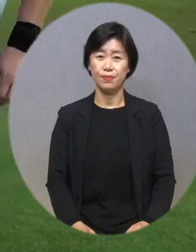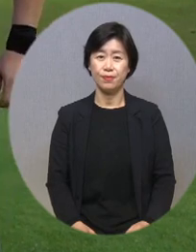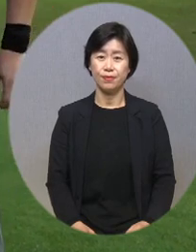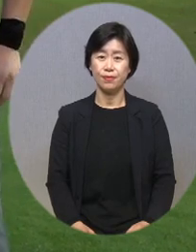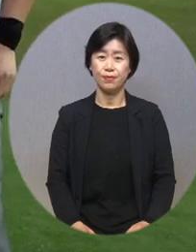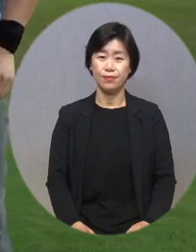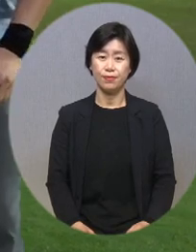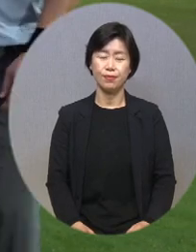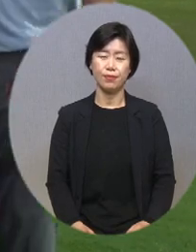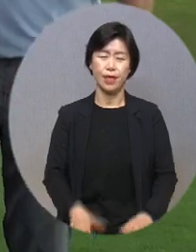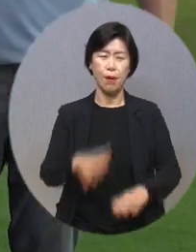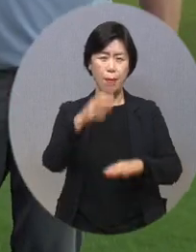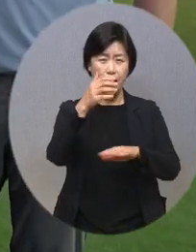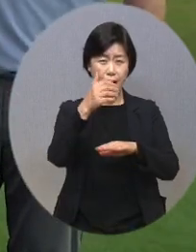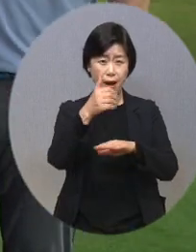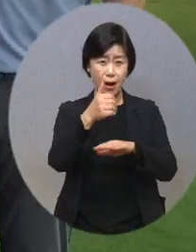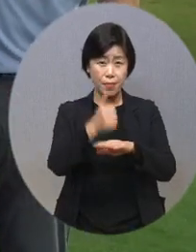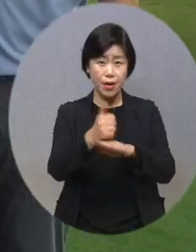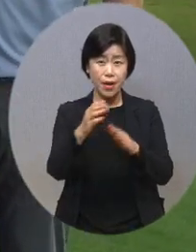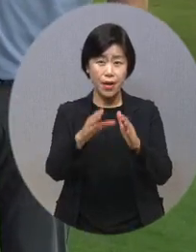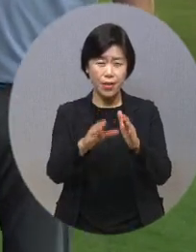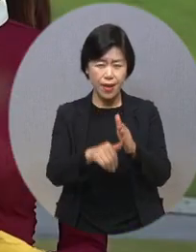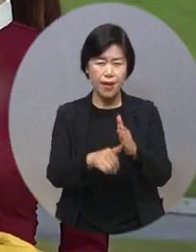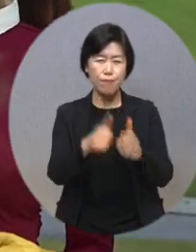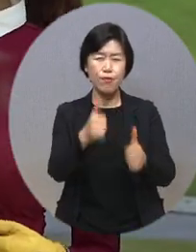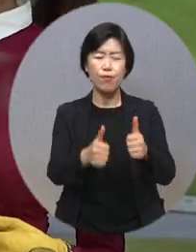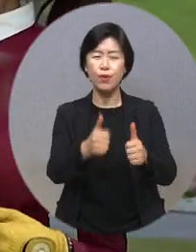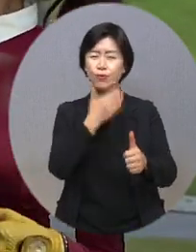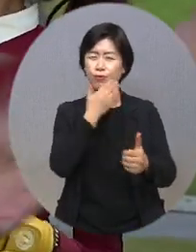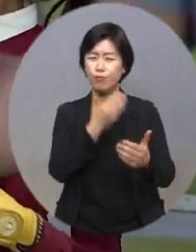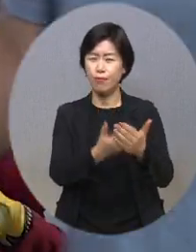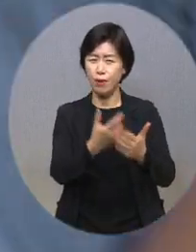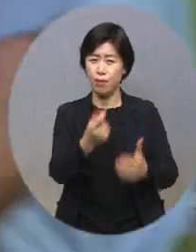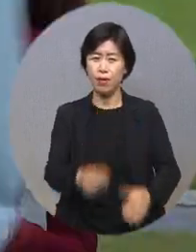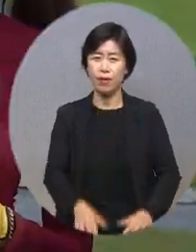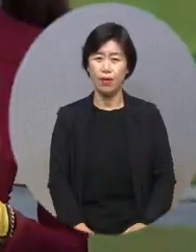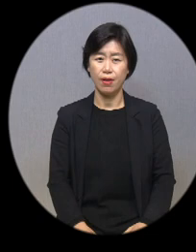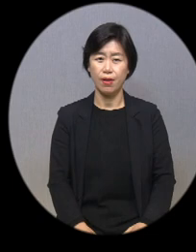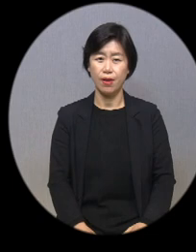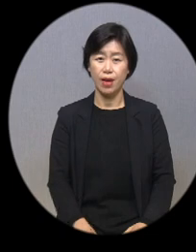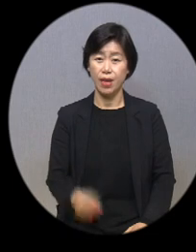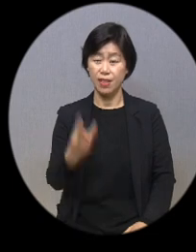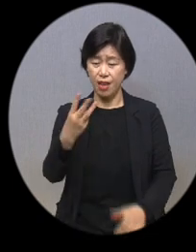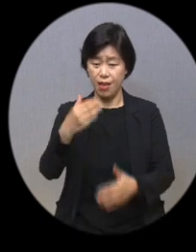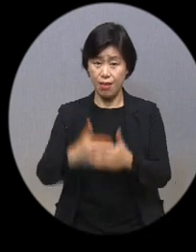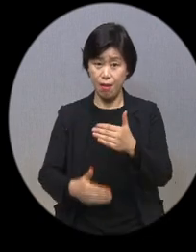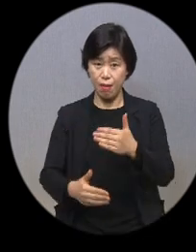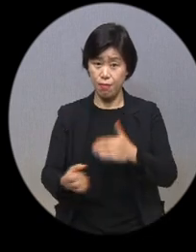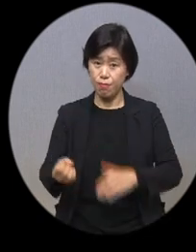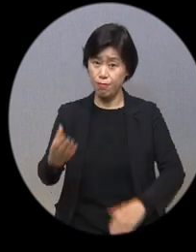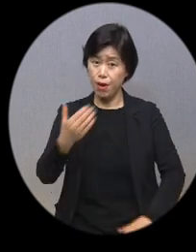진짜 끝나기 전 막판 후반 세월이 가장 중요하다 그랬어. 아, 근데 세월만에 이길 수 있을까요?